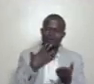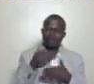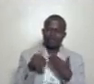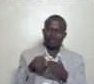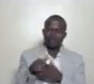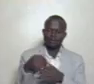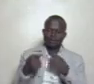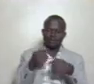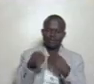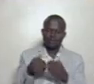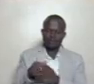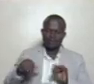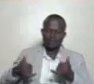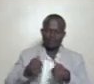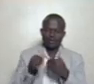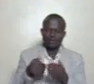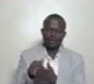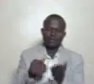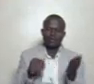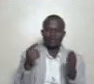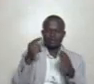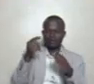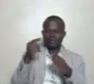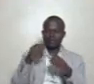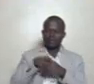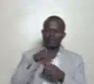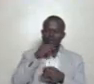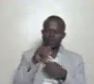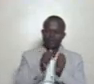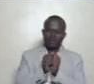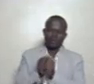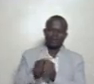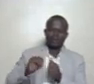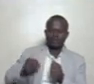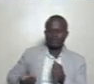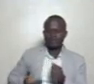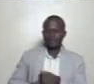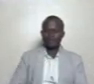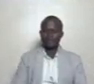hakazakomeza imikino ya kimwe cya kane mu bagabo ndetse no mu bagore